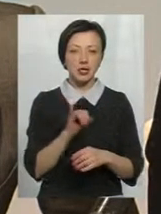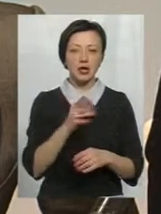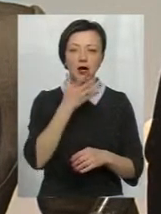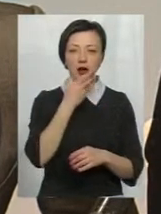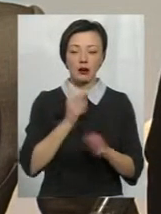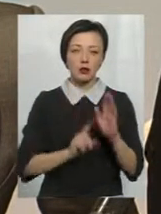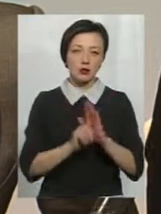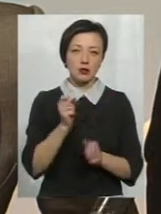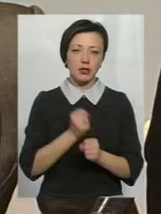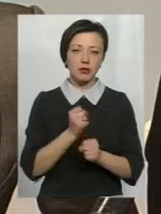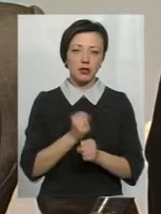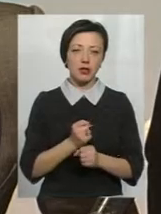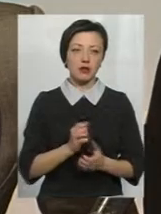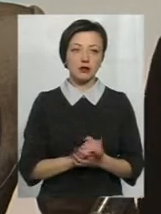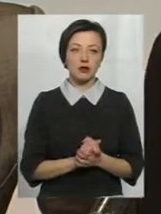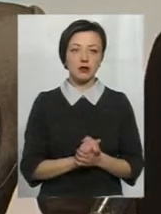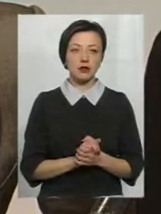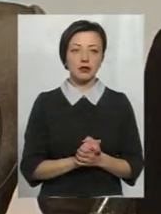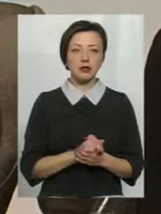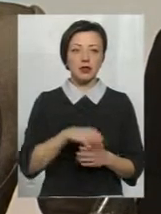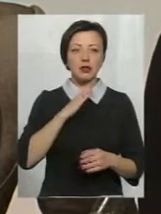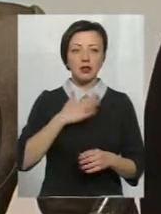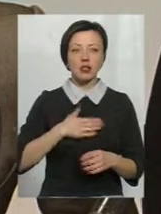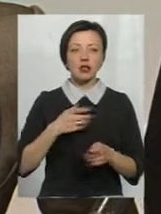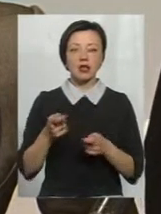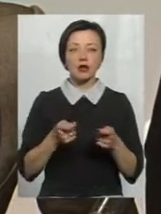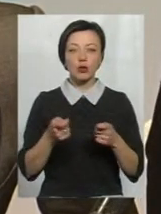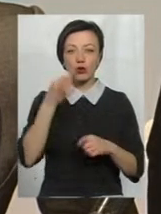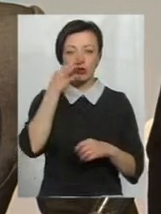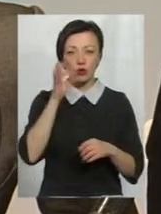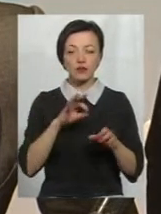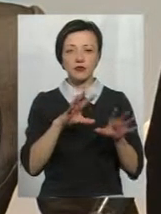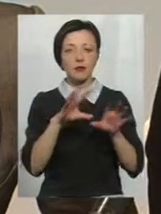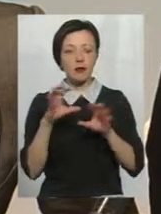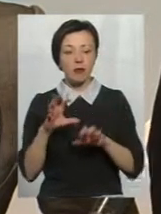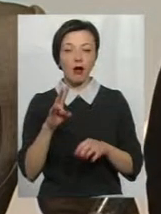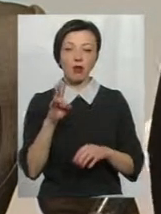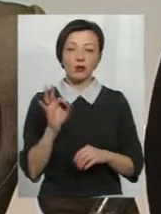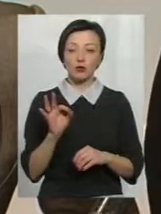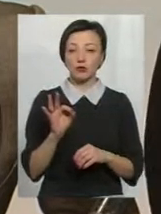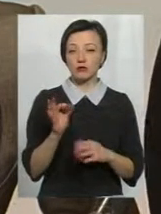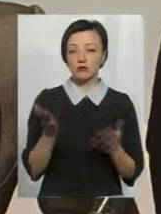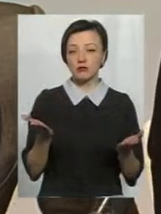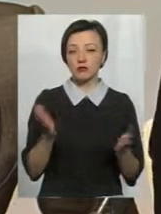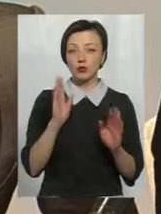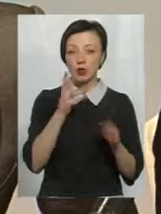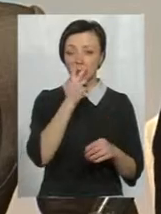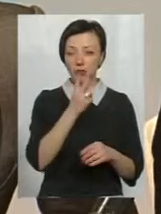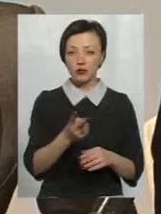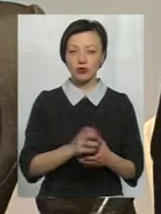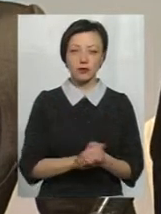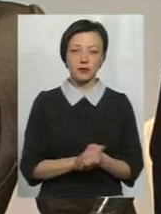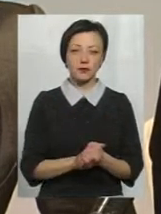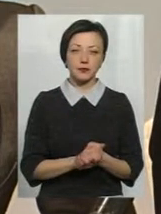гарно запрацювало. Наші керманичі досвід переймали, ну, будемо якби спостерігати.